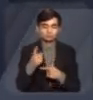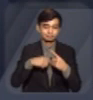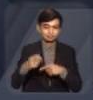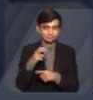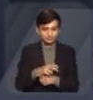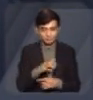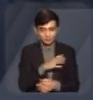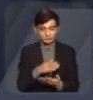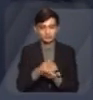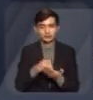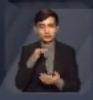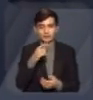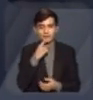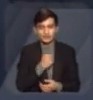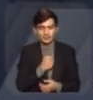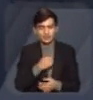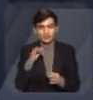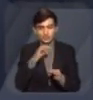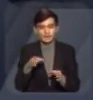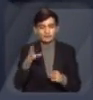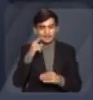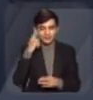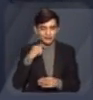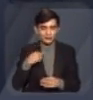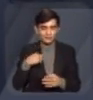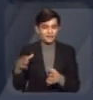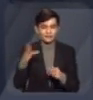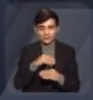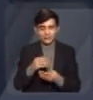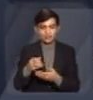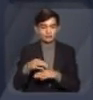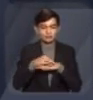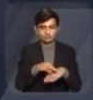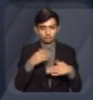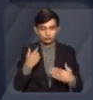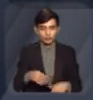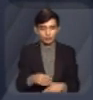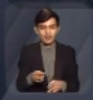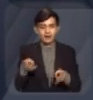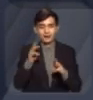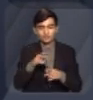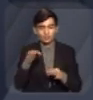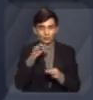даже боевики, как вы знаете, мы всех практически вывезли. Вот.